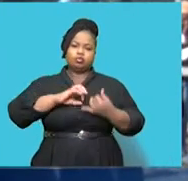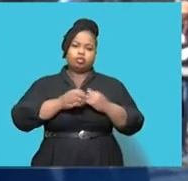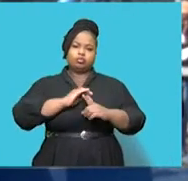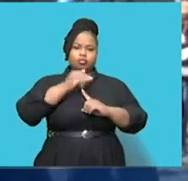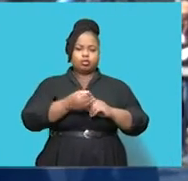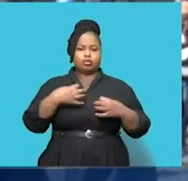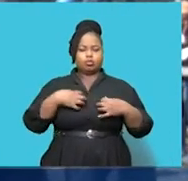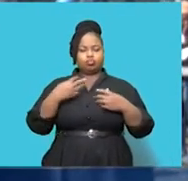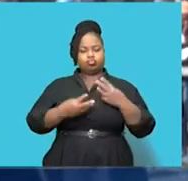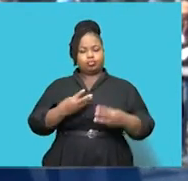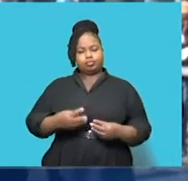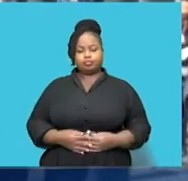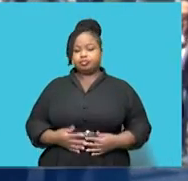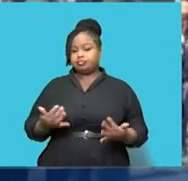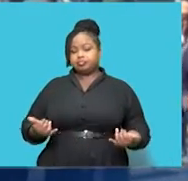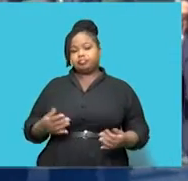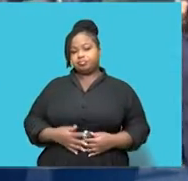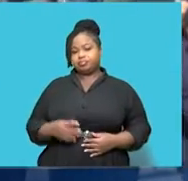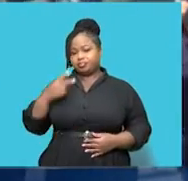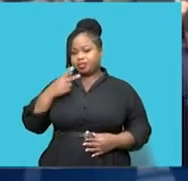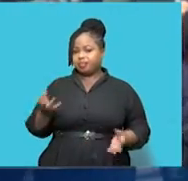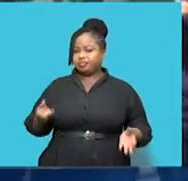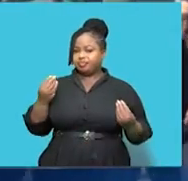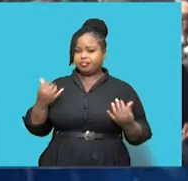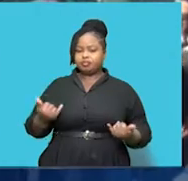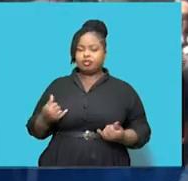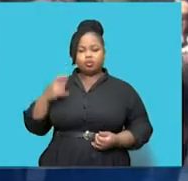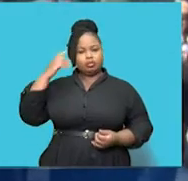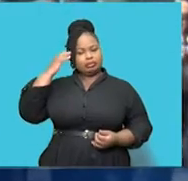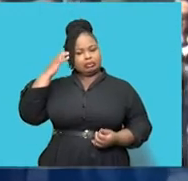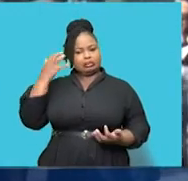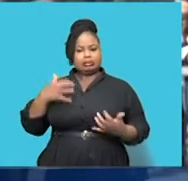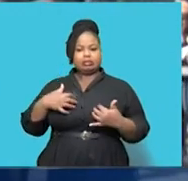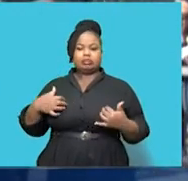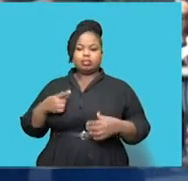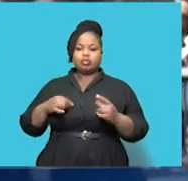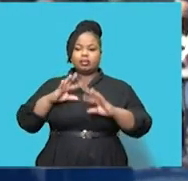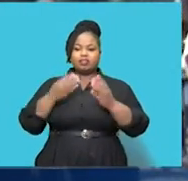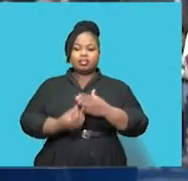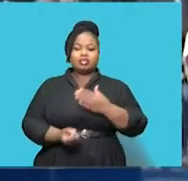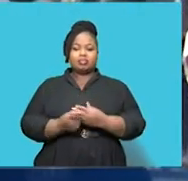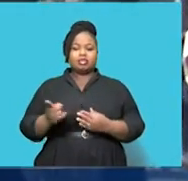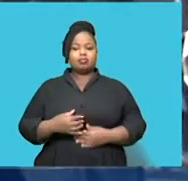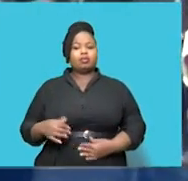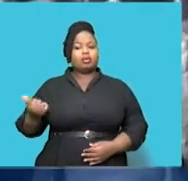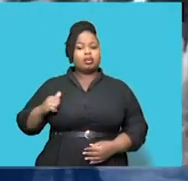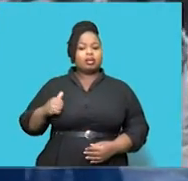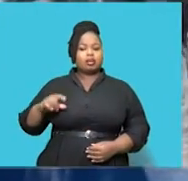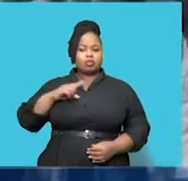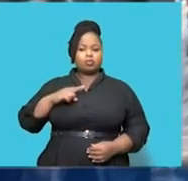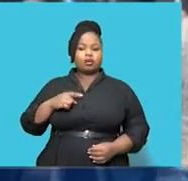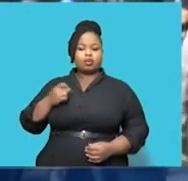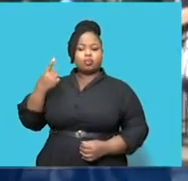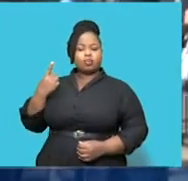imisebenzi yabo. Yabona? So manje batholakala beba traumatized. But now we are lucky because